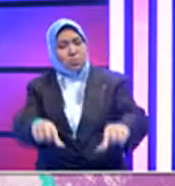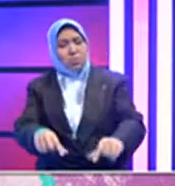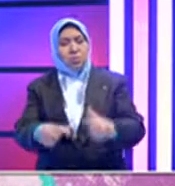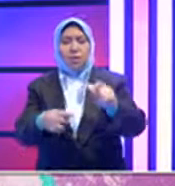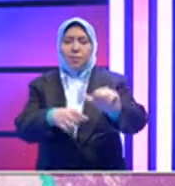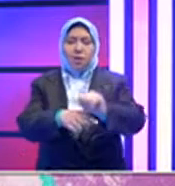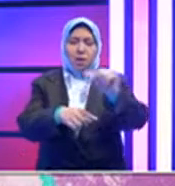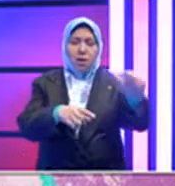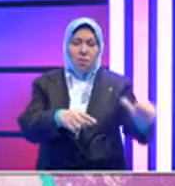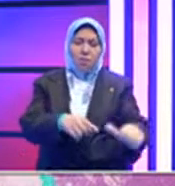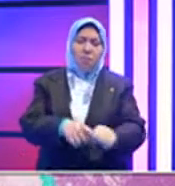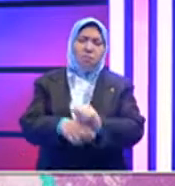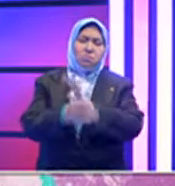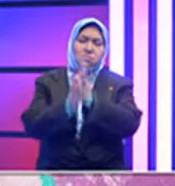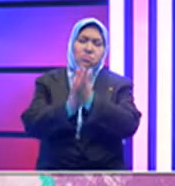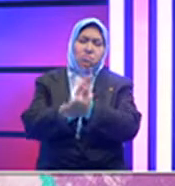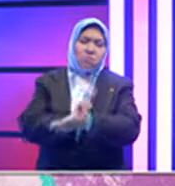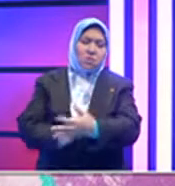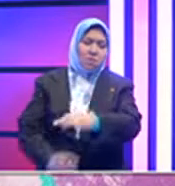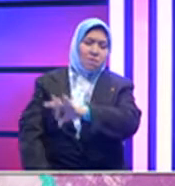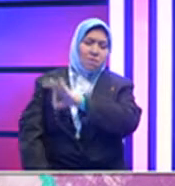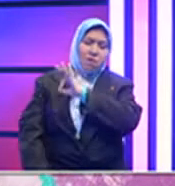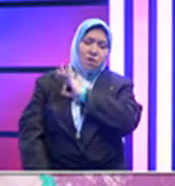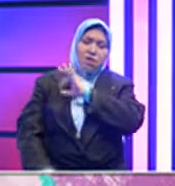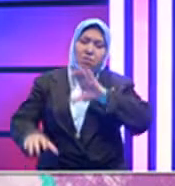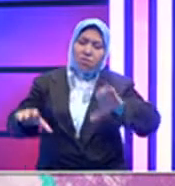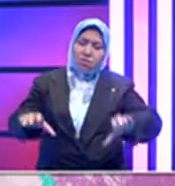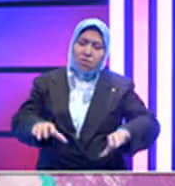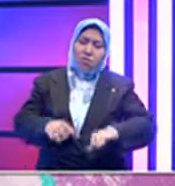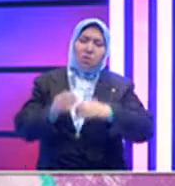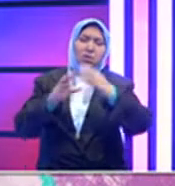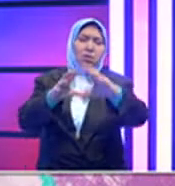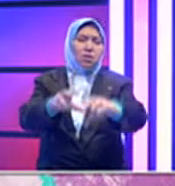bainama yah tadi linafsihi